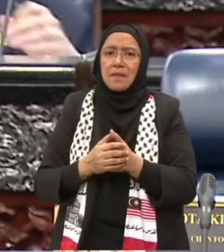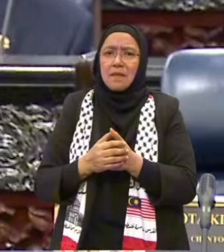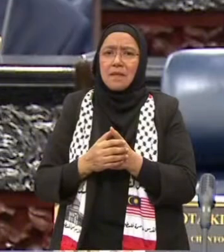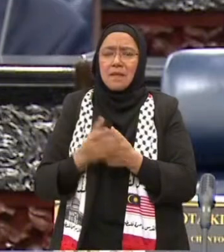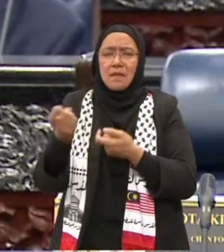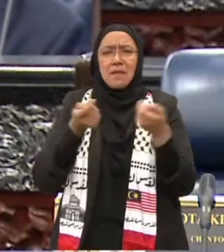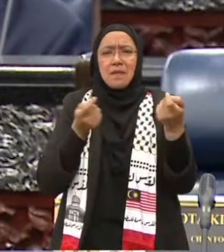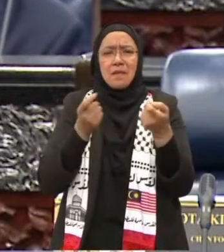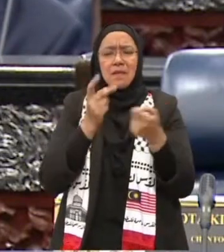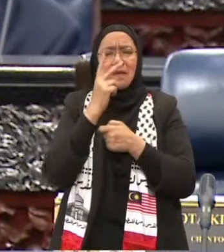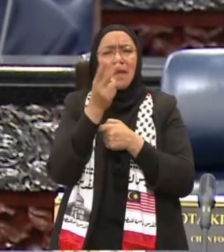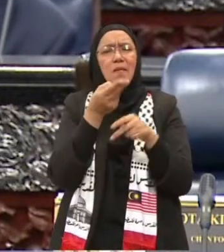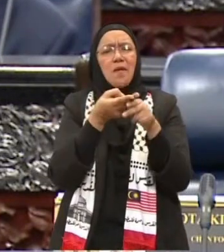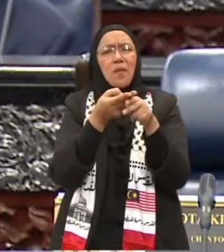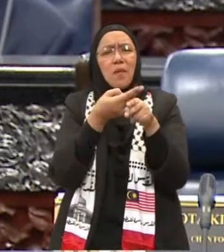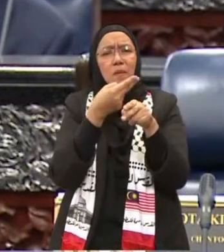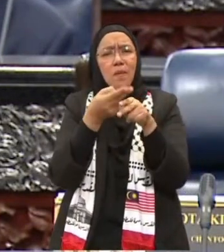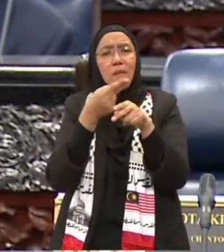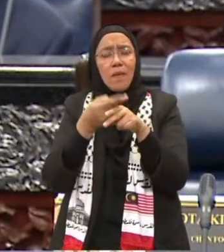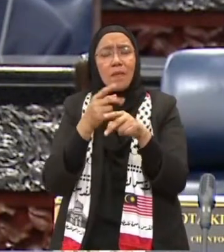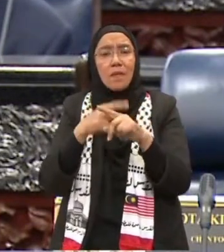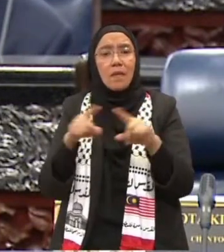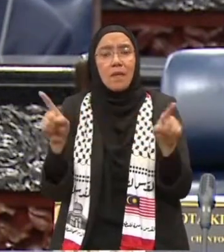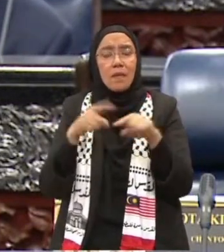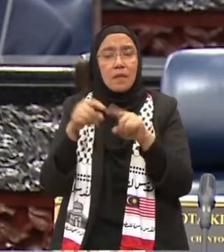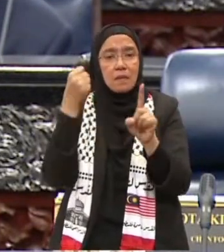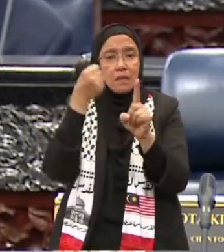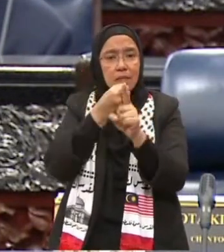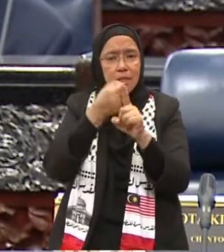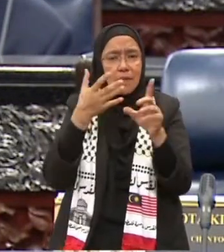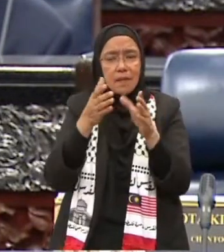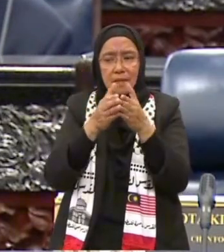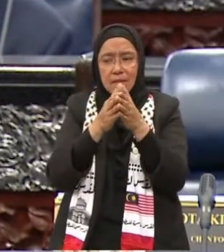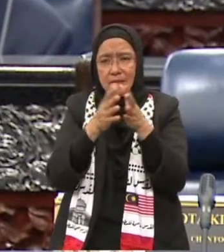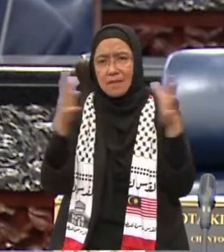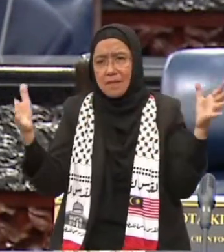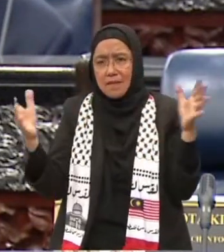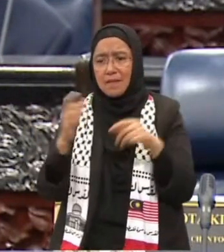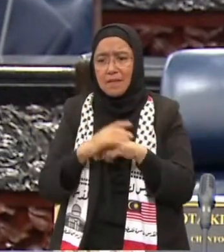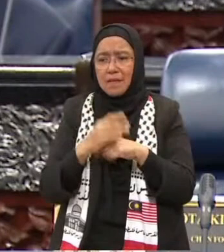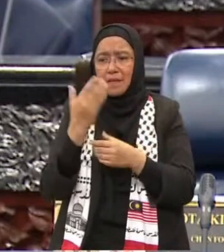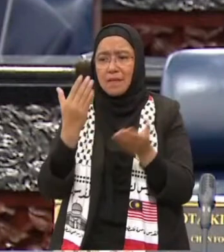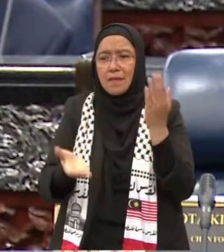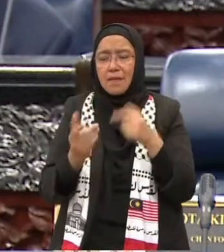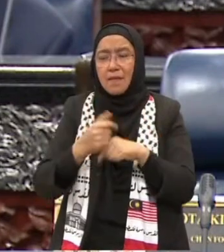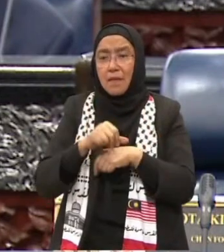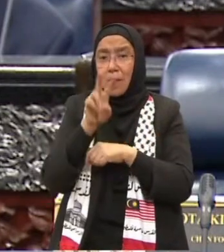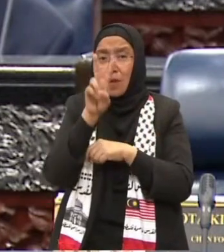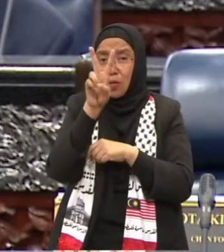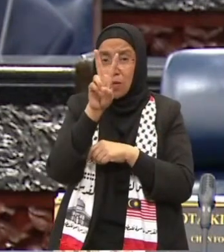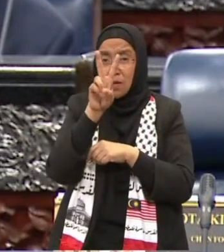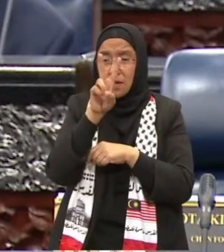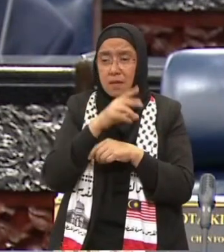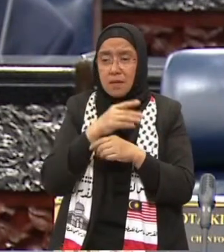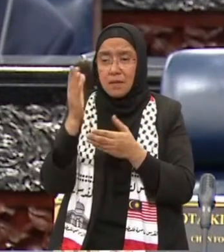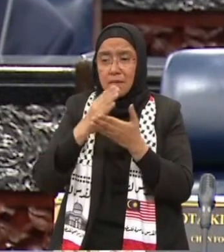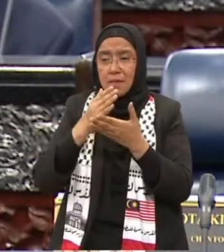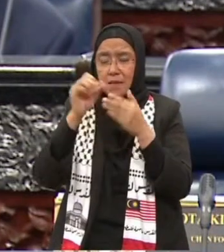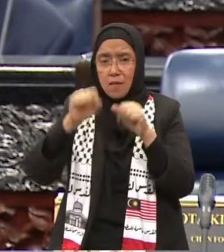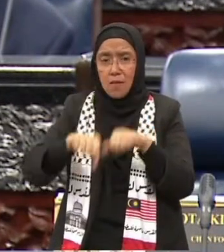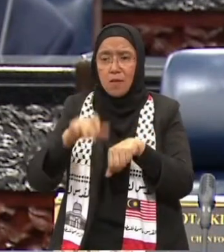ringkas tetapi sangat besar implikasinya. Cuma dua perkara yang mungkin saya boleh sentuh secara ringkas, memang